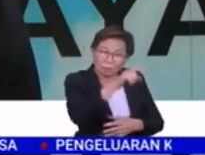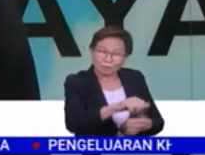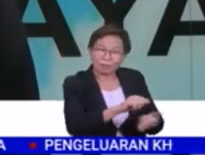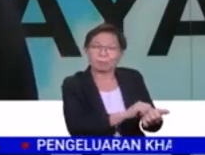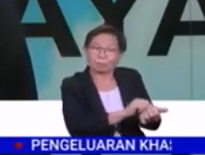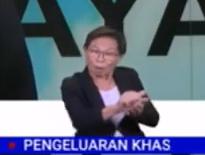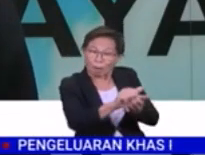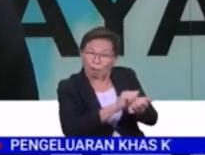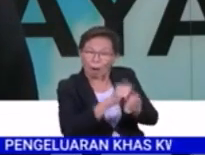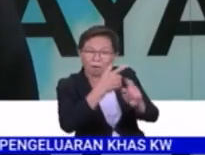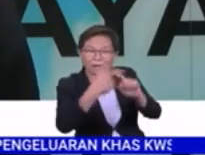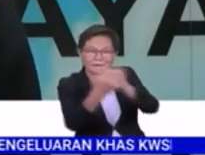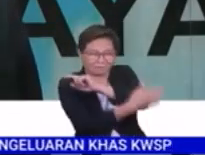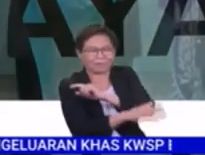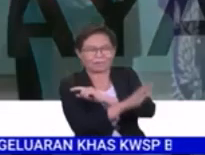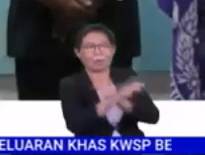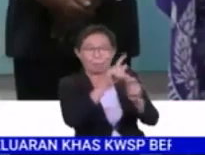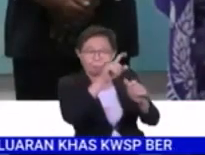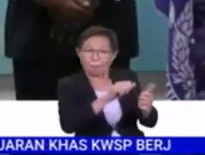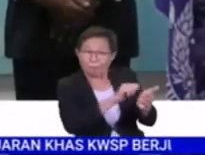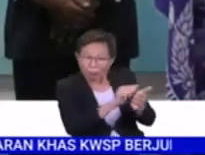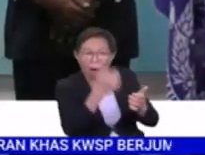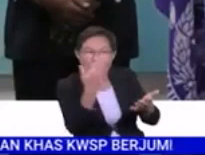ataupun bantuan daripada negara yang berkenaan.